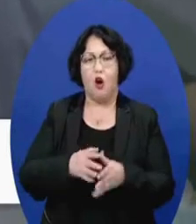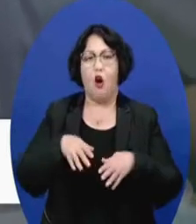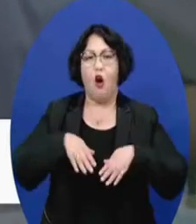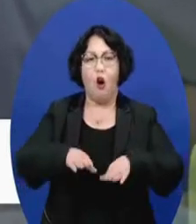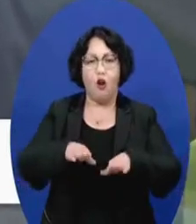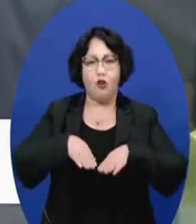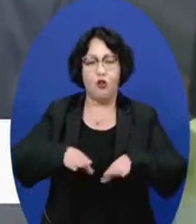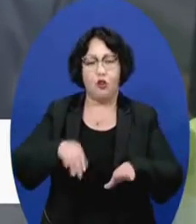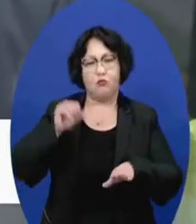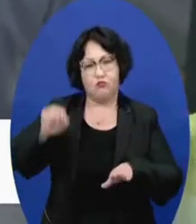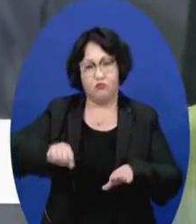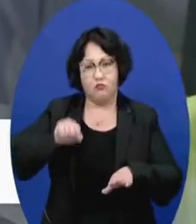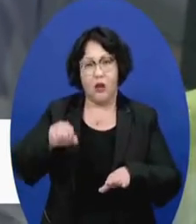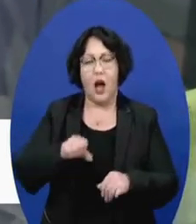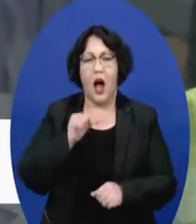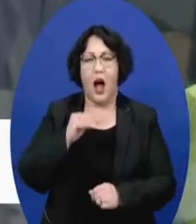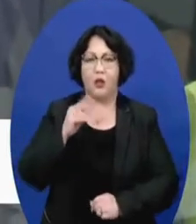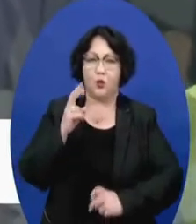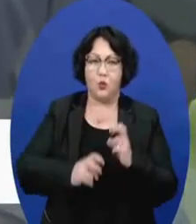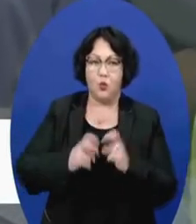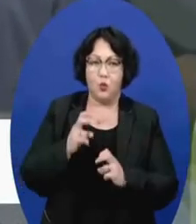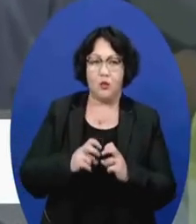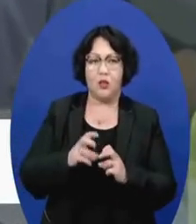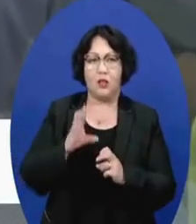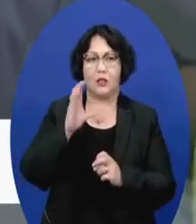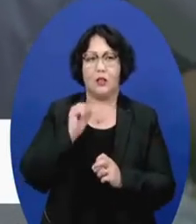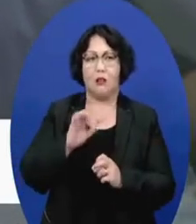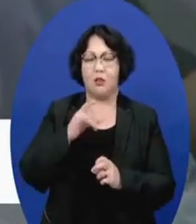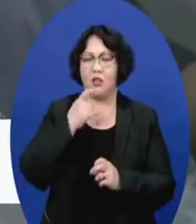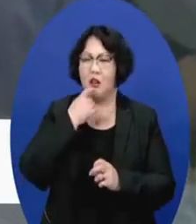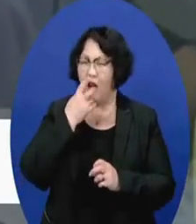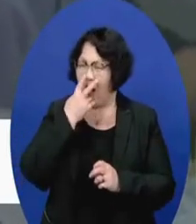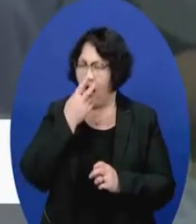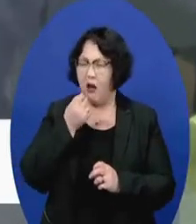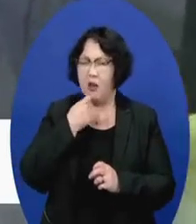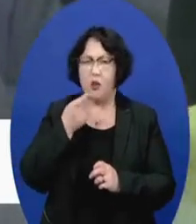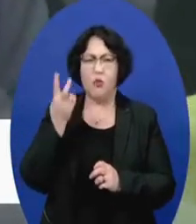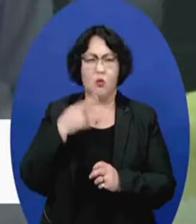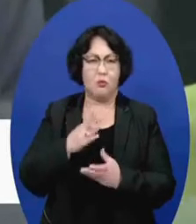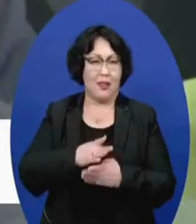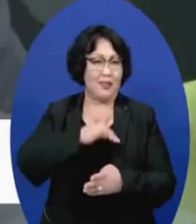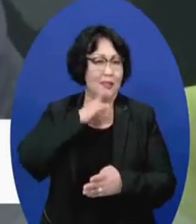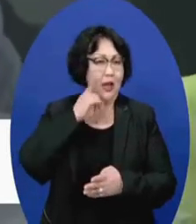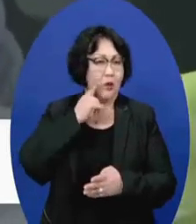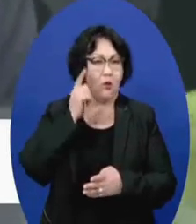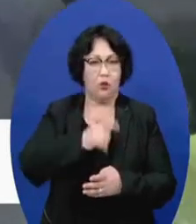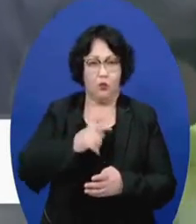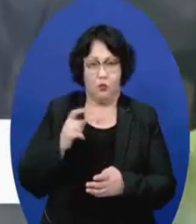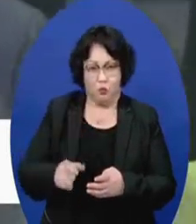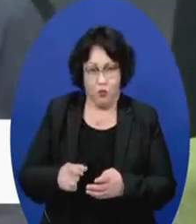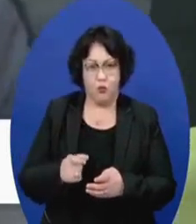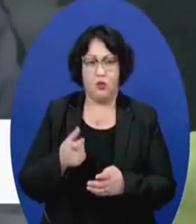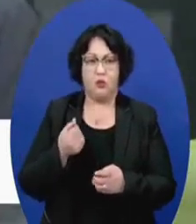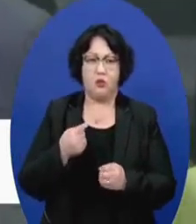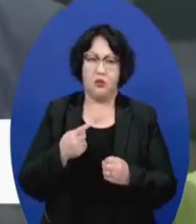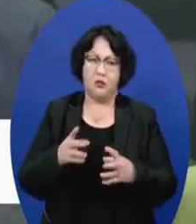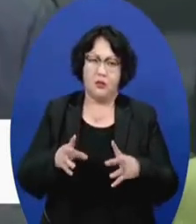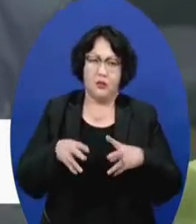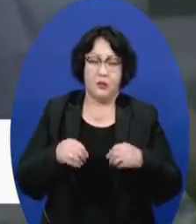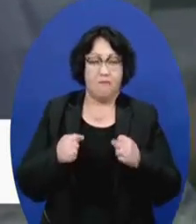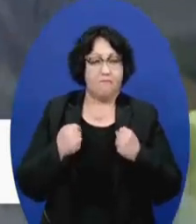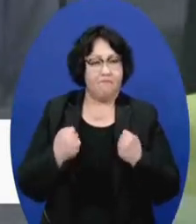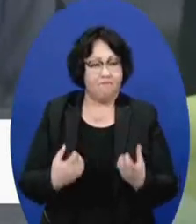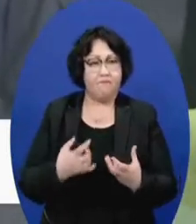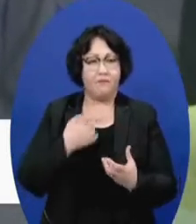аж үйлдвэрийн ийм ихгүй салбарууд бол нэлийн хүнд байх шиг байна. Тэгэхээр тэр нь болохоор залуучуудад их тусч ийн гэж би ойлгож байгаа. Гэхдээ